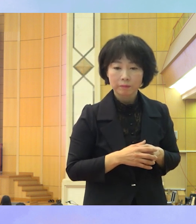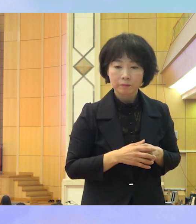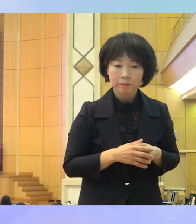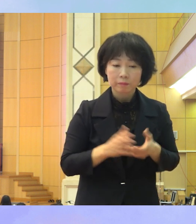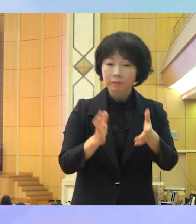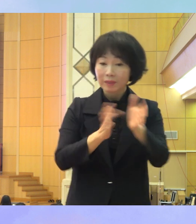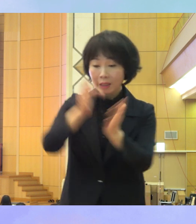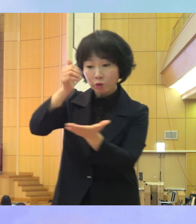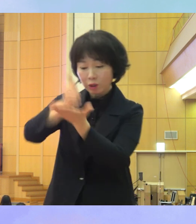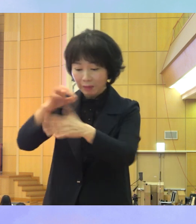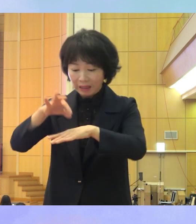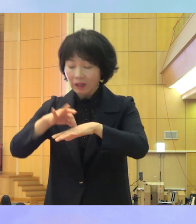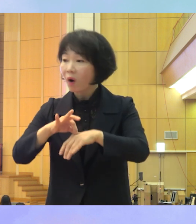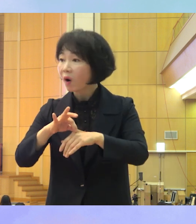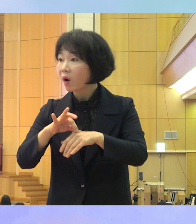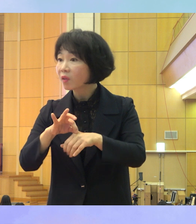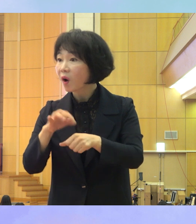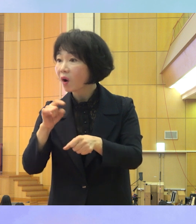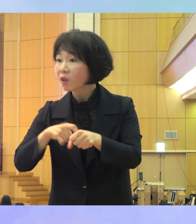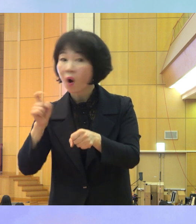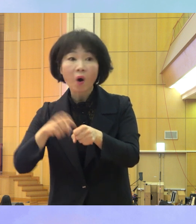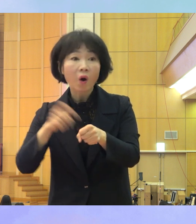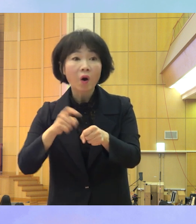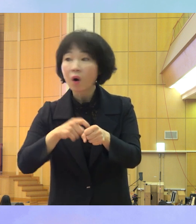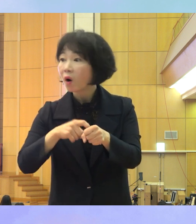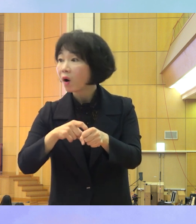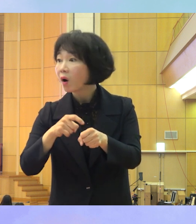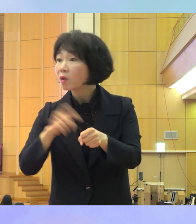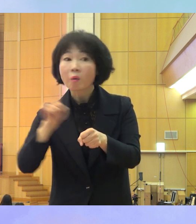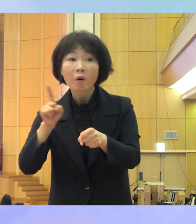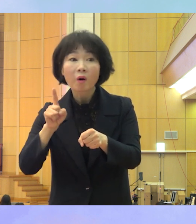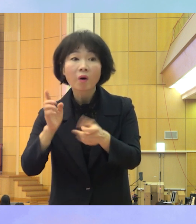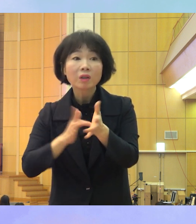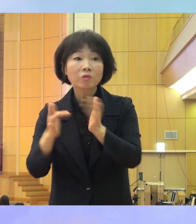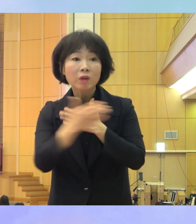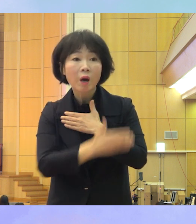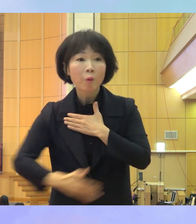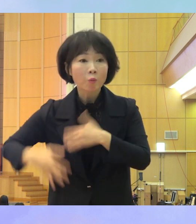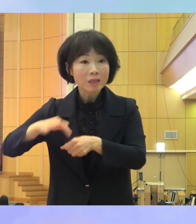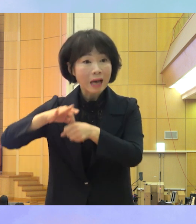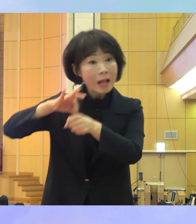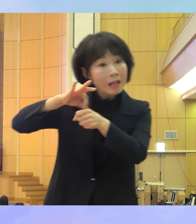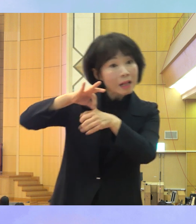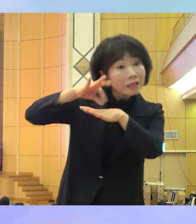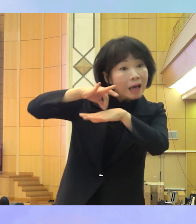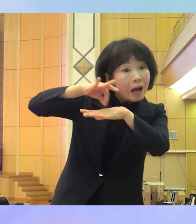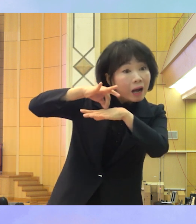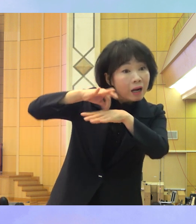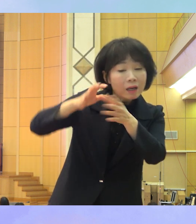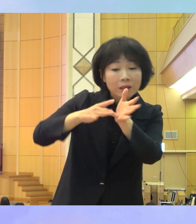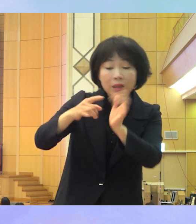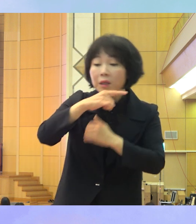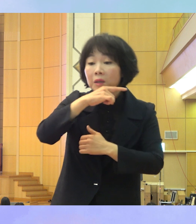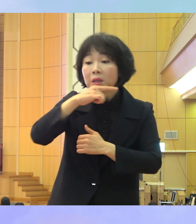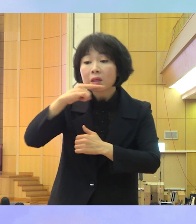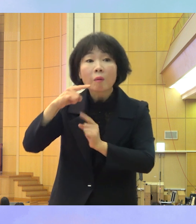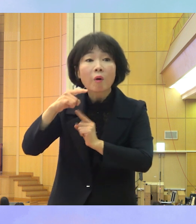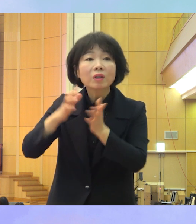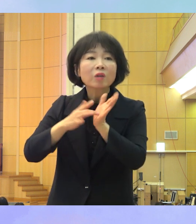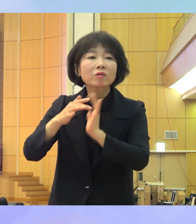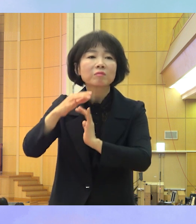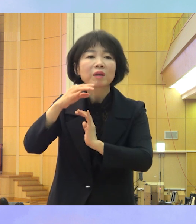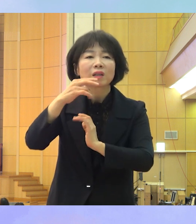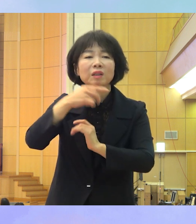떡이 뭐냐, 포도주가 뭐냐, 왜 우리가 그걸 먹고 마셔야 되냐 하는 걸 여러분이 알았잖아요. 그럼 한번